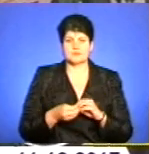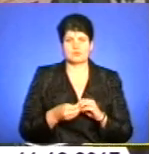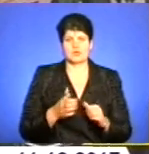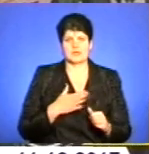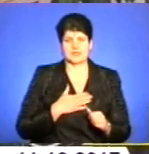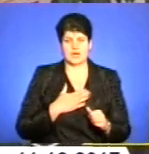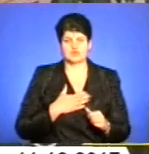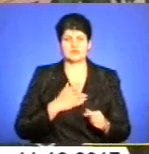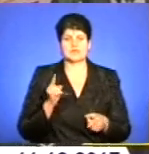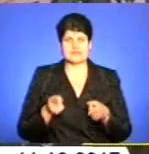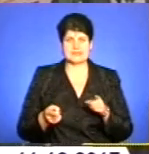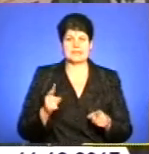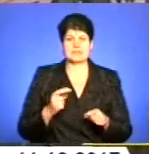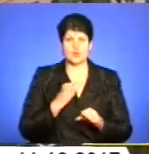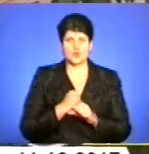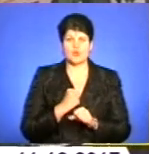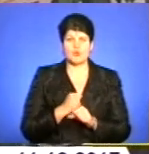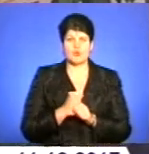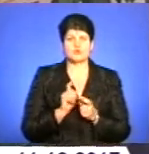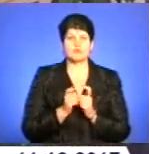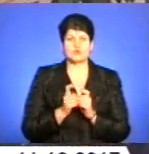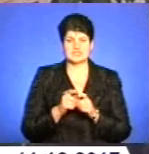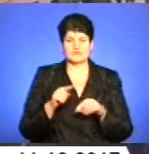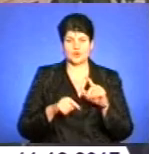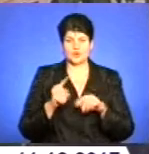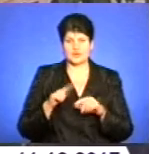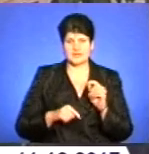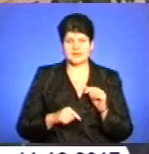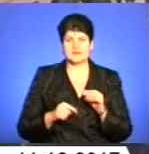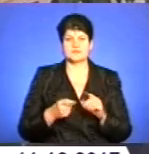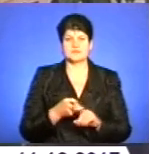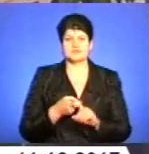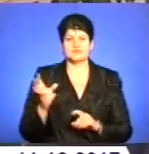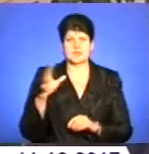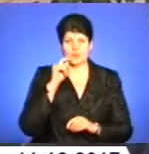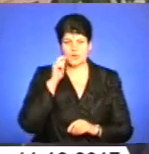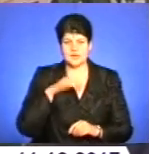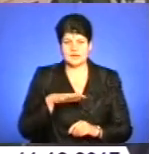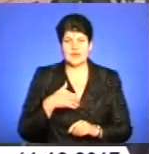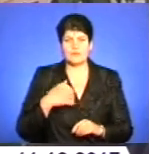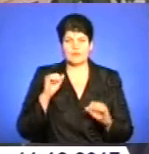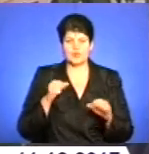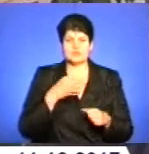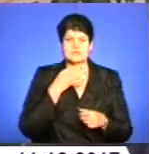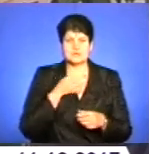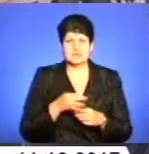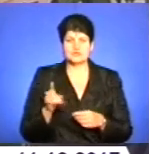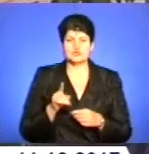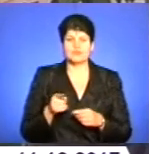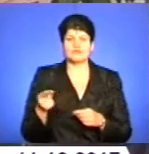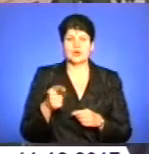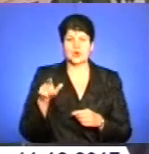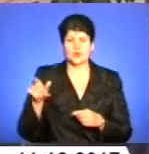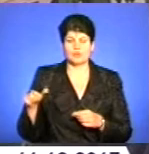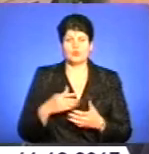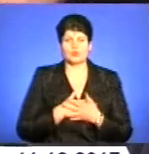нашої дійсно роботи борцівської родини в рамках всієї України. Я можу зазначити, що от в Тернополі